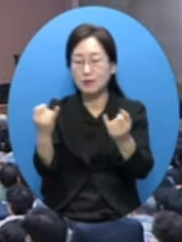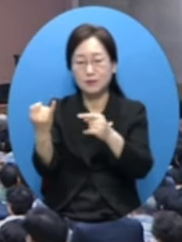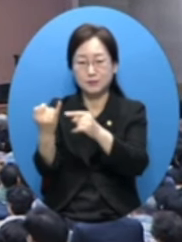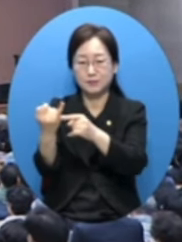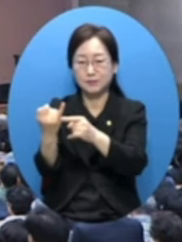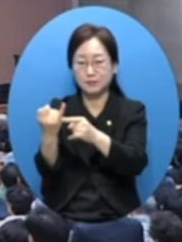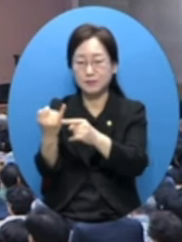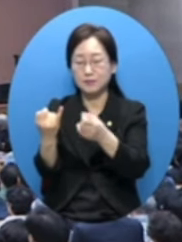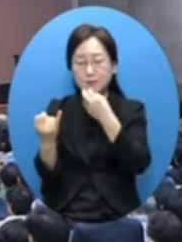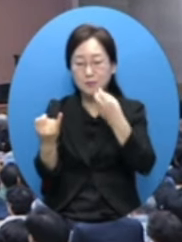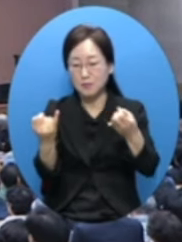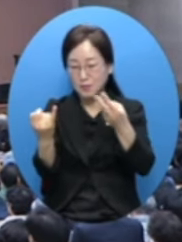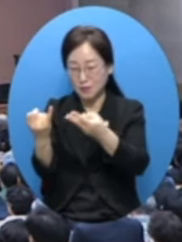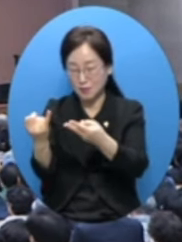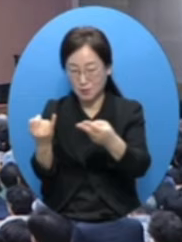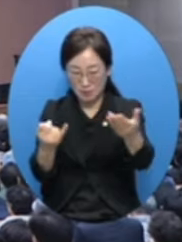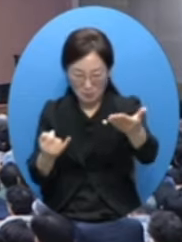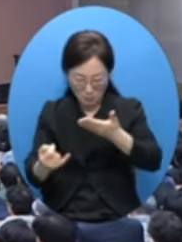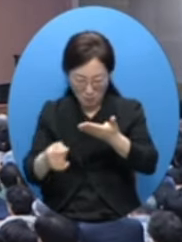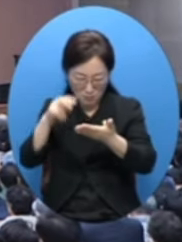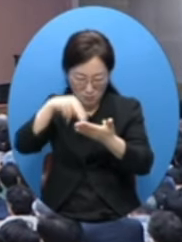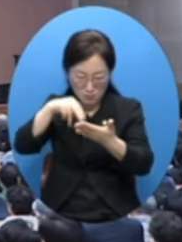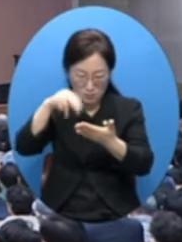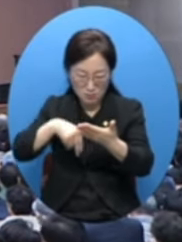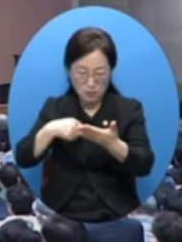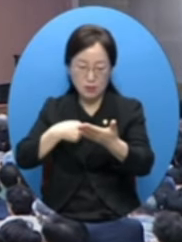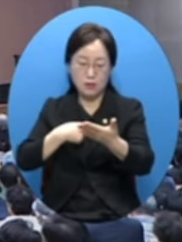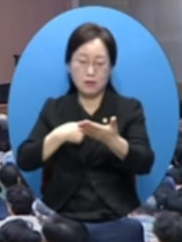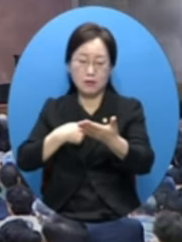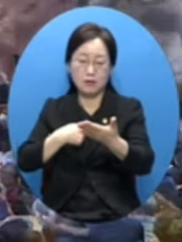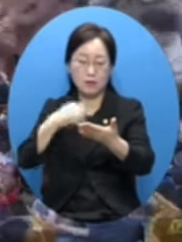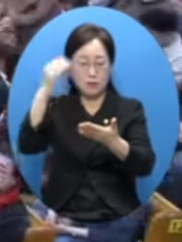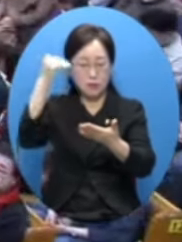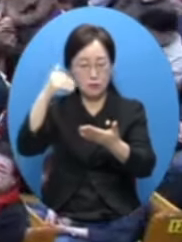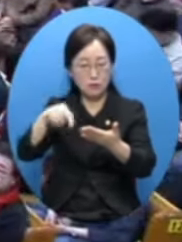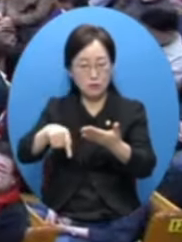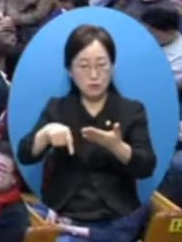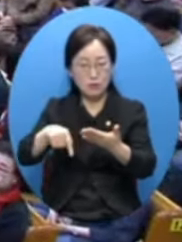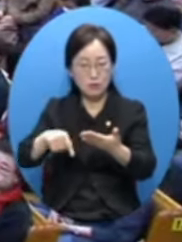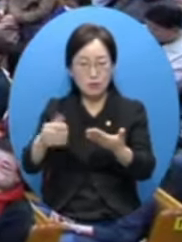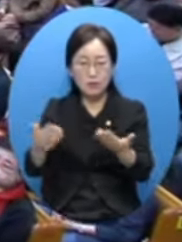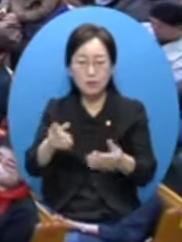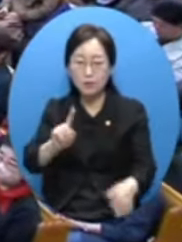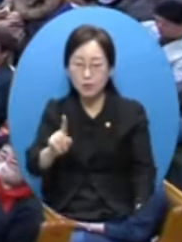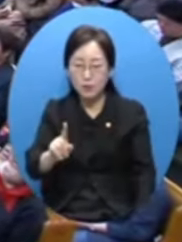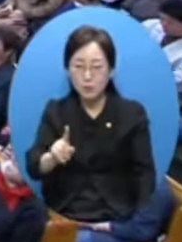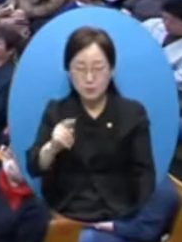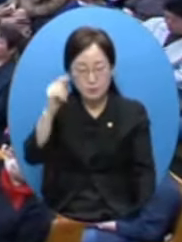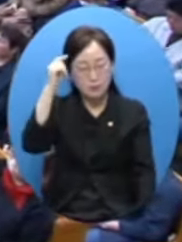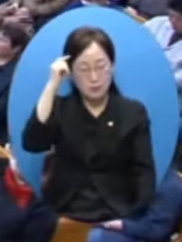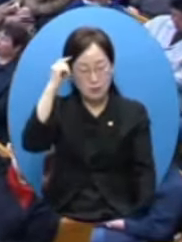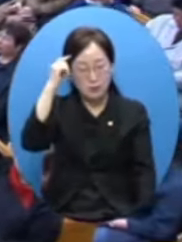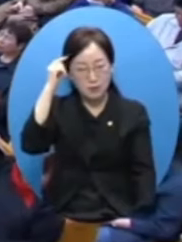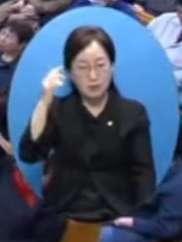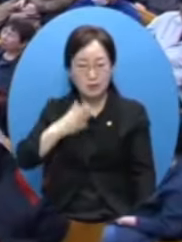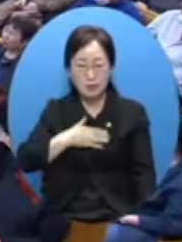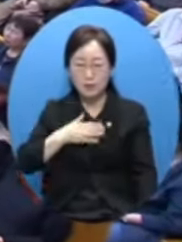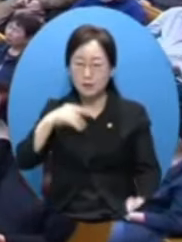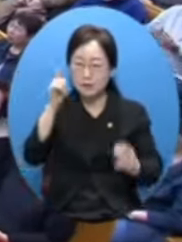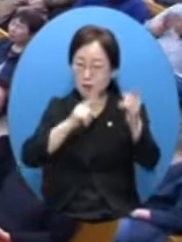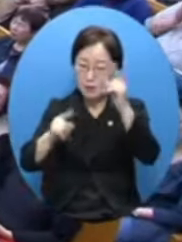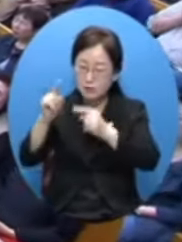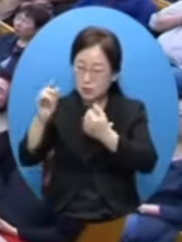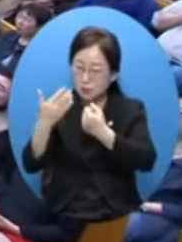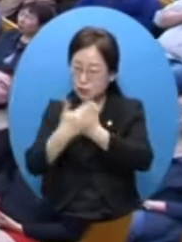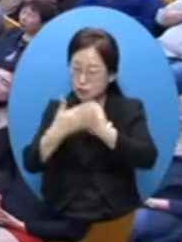선교사님은 이 편지 속에 성경을 읽고 또 읽으면서 자신이 이 조선에서 무엇을 해야 될까 생각을 생각했습니다. 자신의 상처가 치유되는 것이